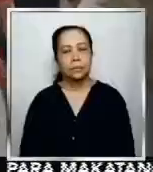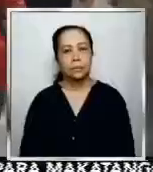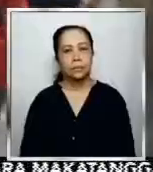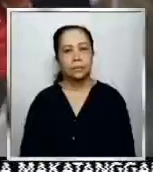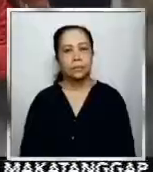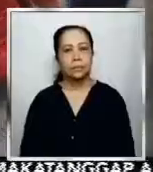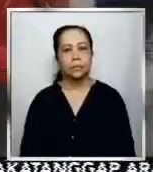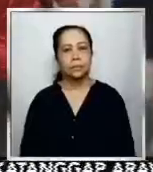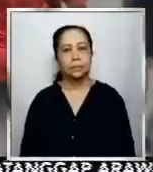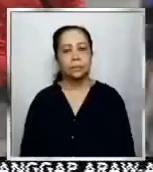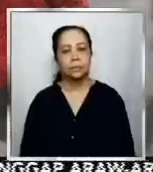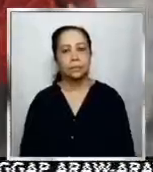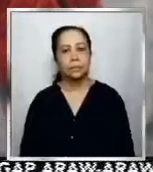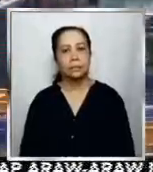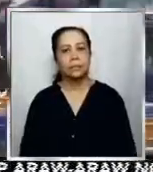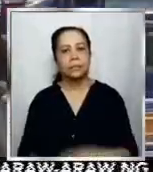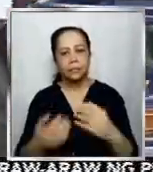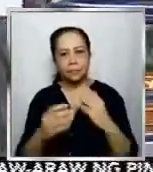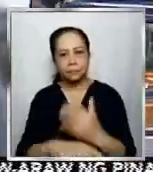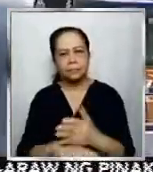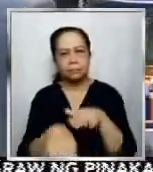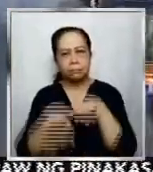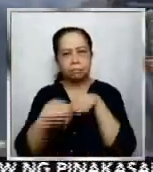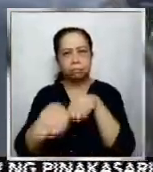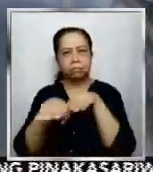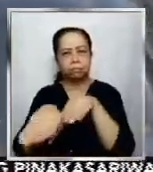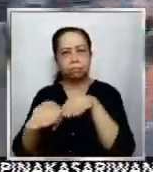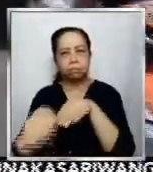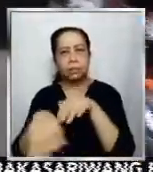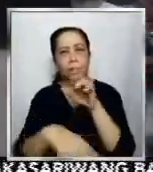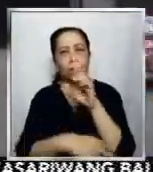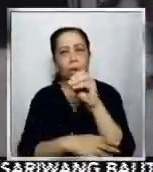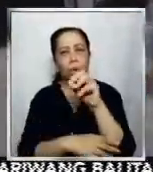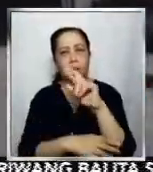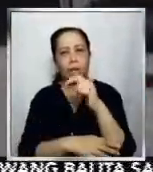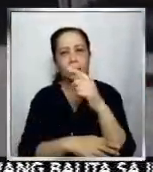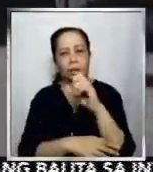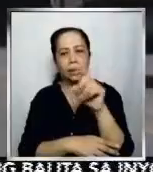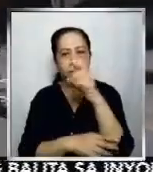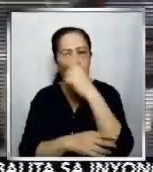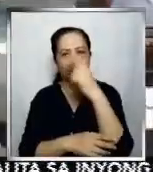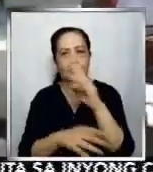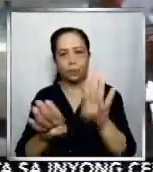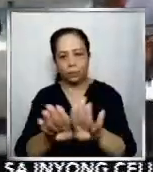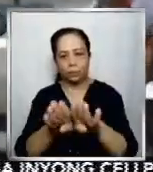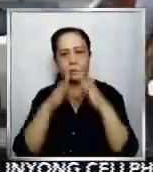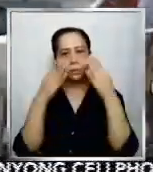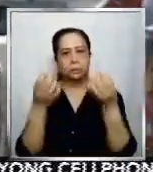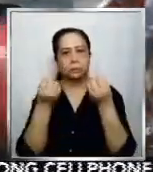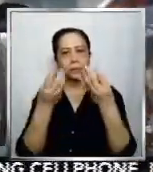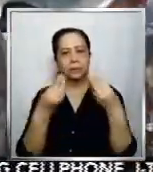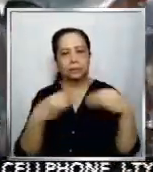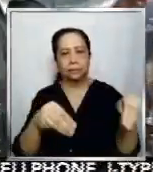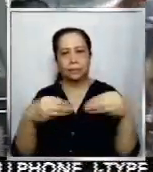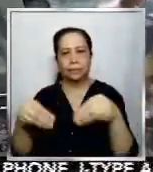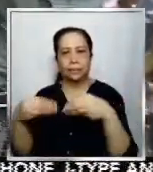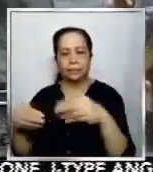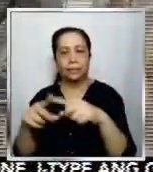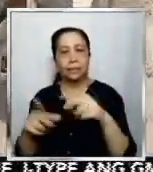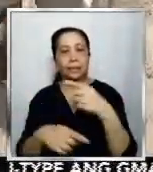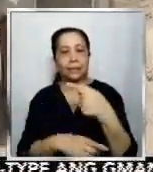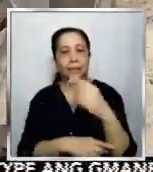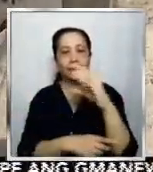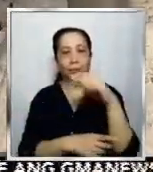Gapang na uli ang traffic sa sentro ng Rodriguez Rizal kasabay ng pagbubukas ng maraming tindahan ngayong GCQ na ang